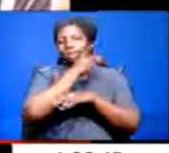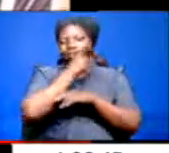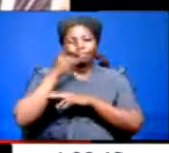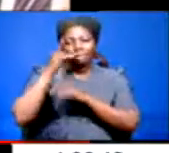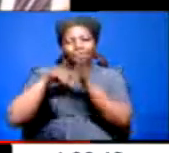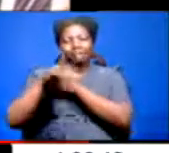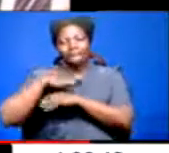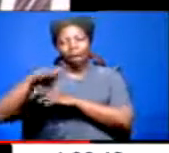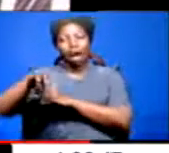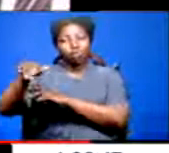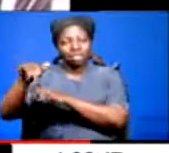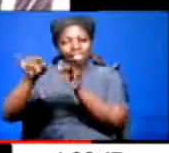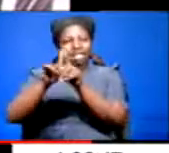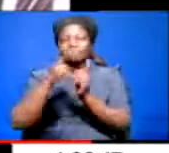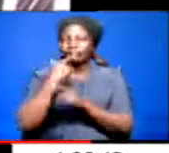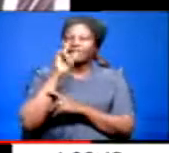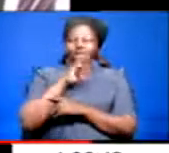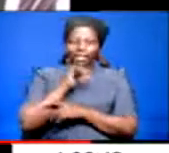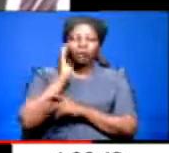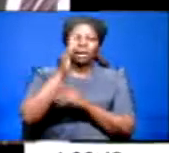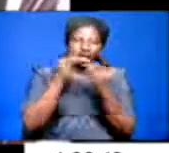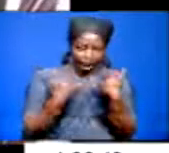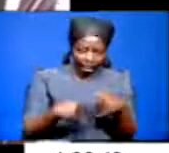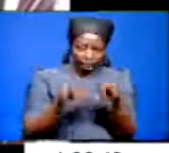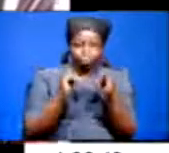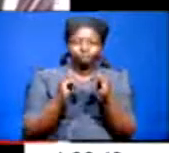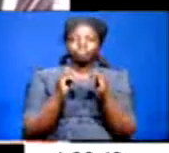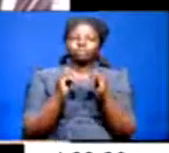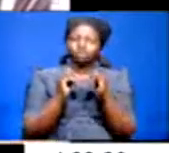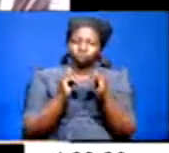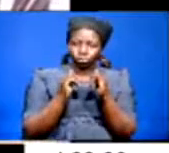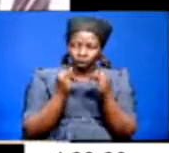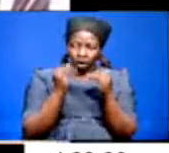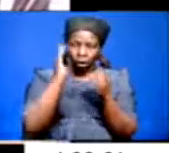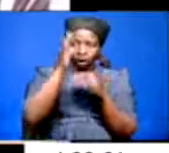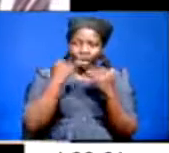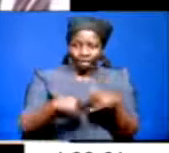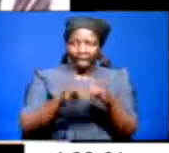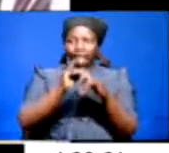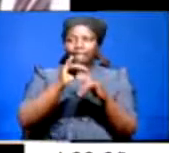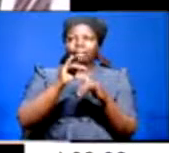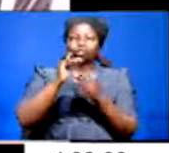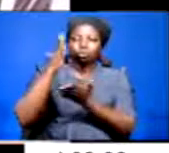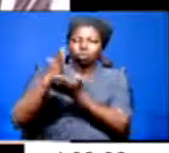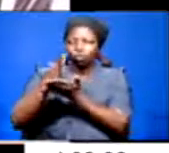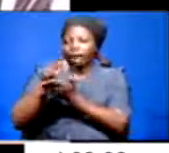yetu, na alisema ya kwamba atajaribu ku slow down ama na development activities zingine,